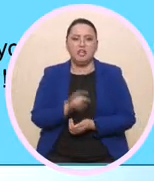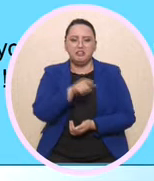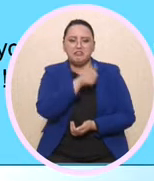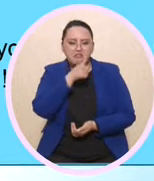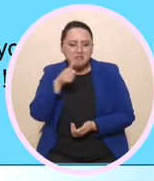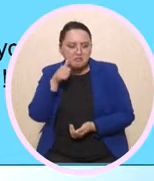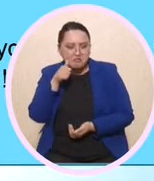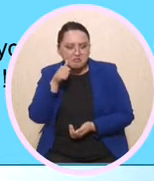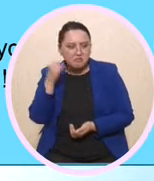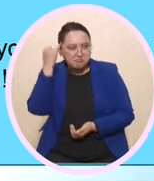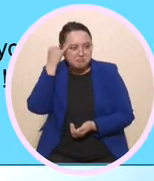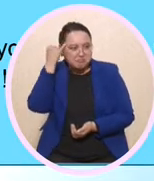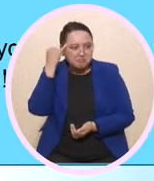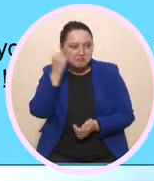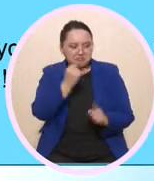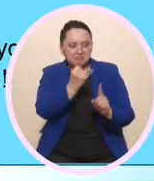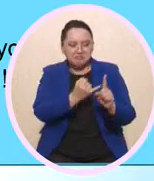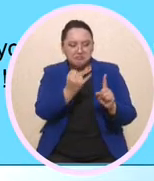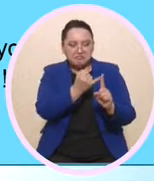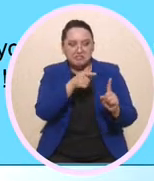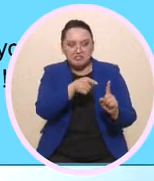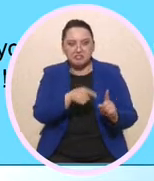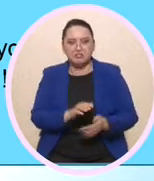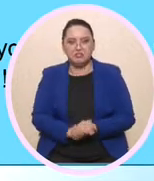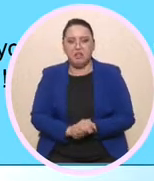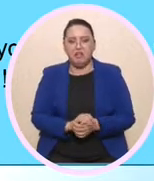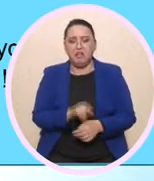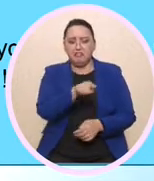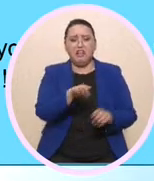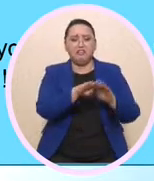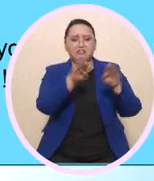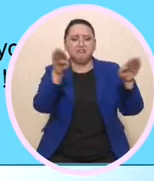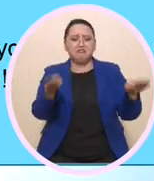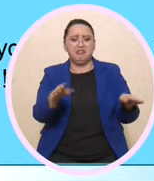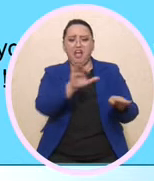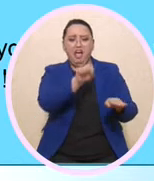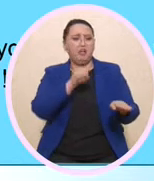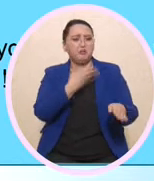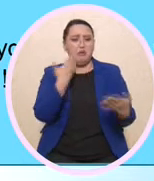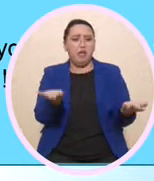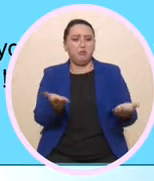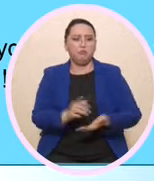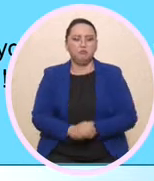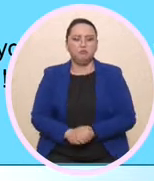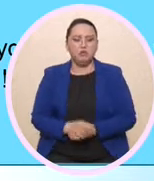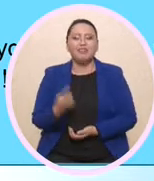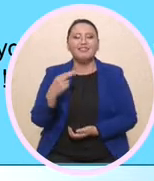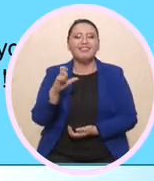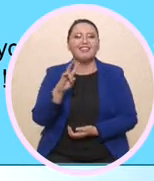санаатай. Хизээ танах тийм авдартай байлаа. Дэнзэн өвгөн бодож байна. За гэтэл